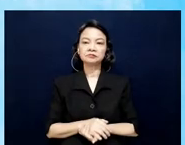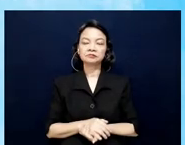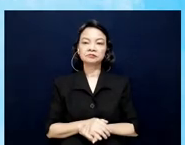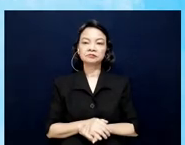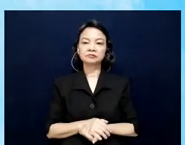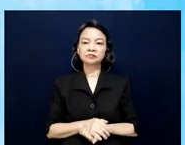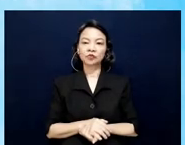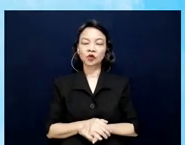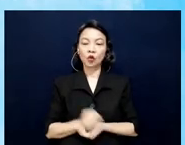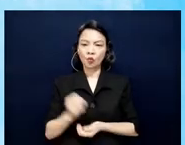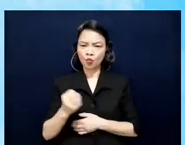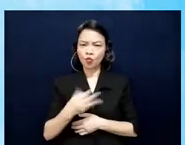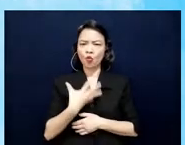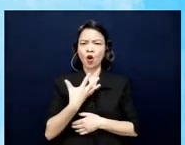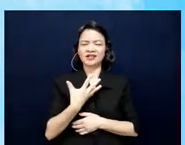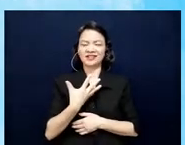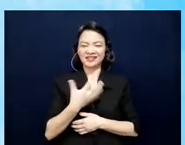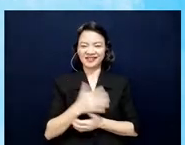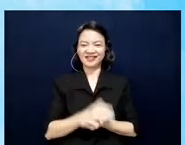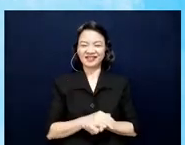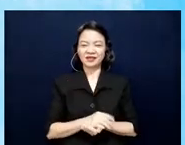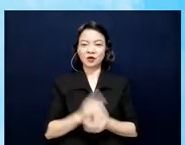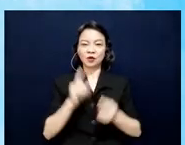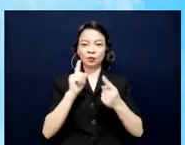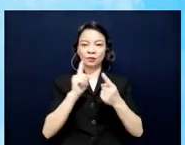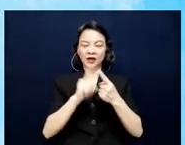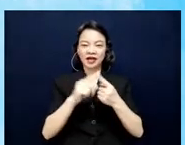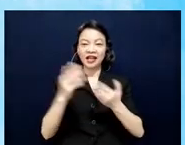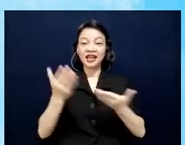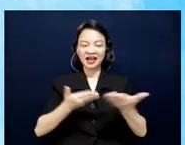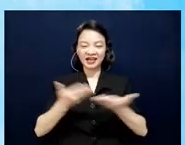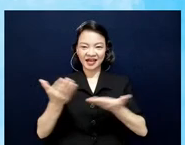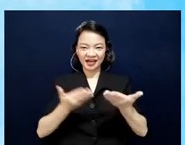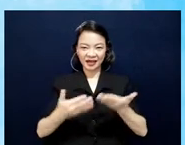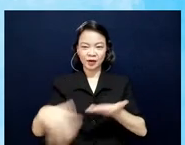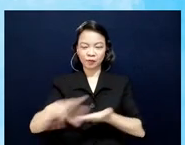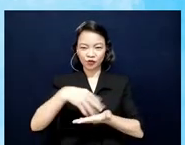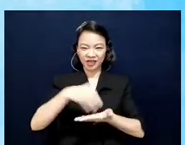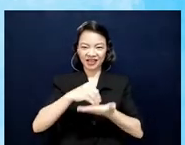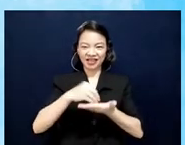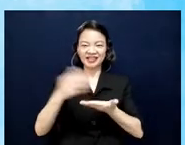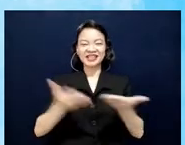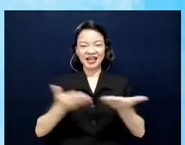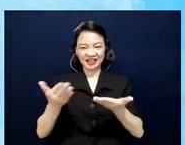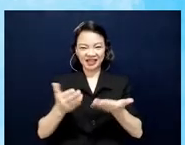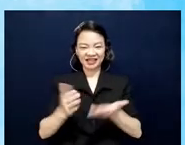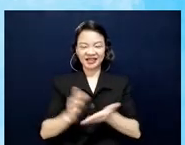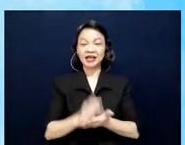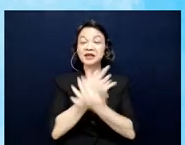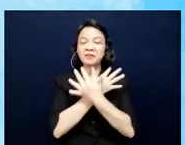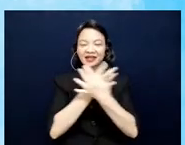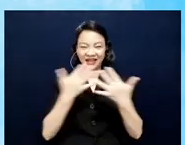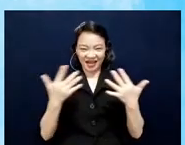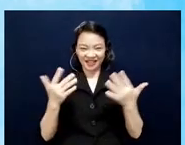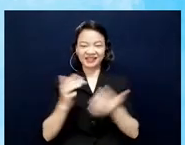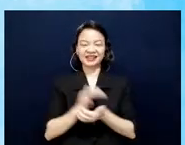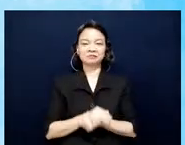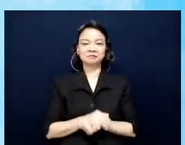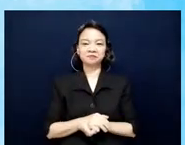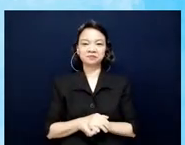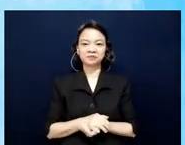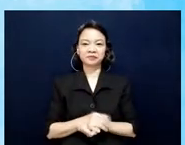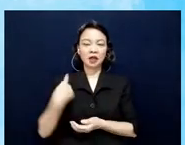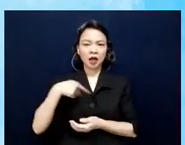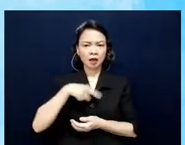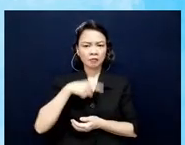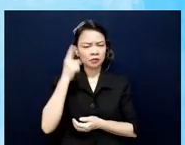merasa puas pada layanan pusat-pusat kesehatan di masyarakat. Nah, kemudian kami juga menilai bahwa